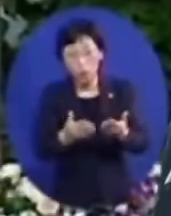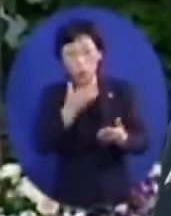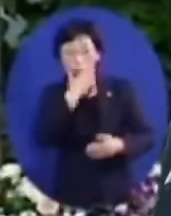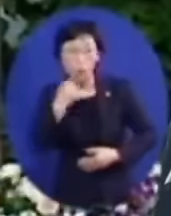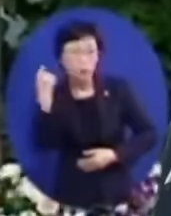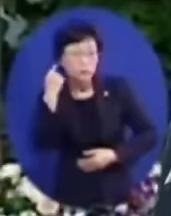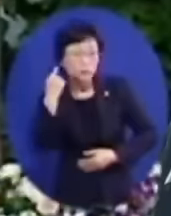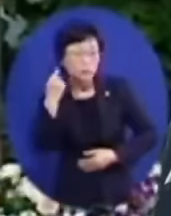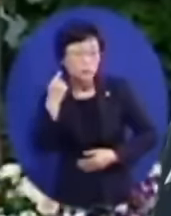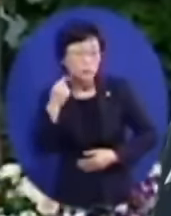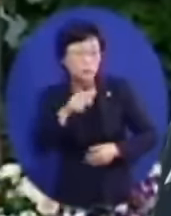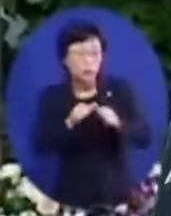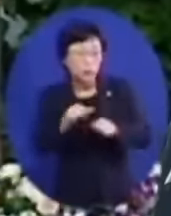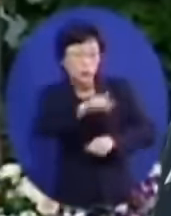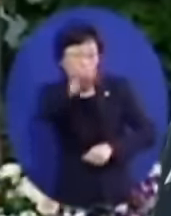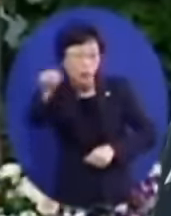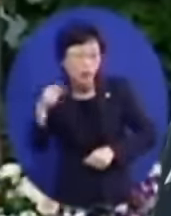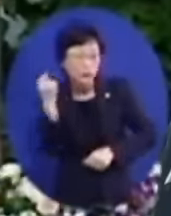전하는 천막교회에